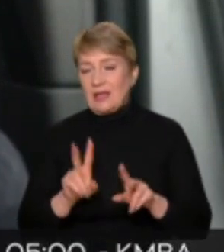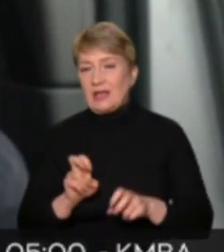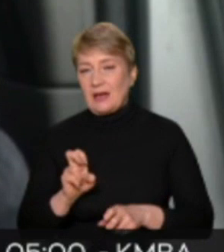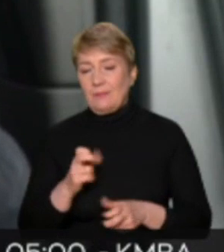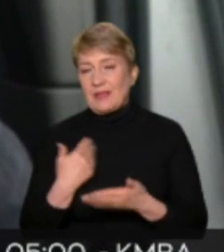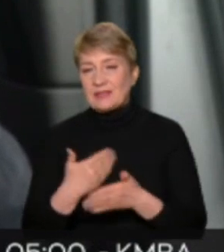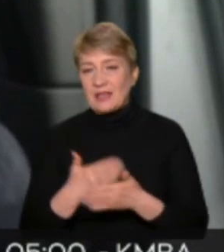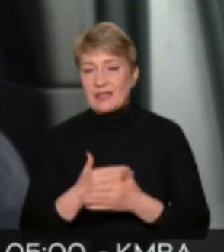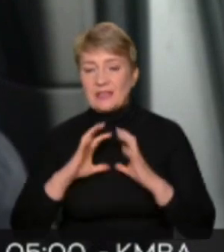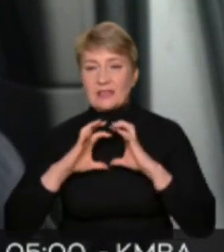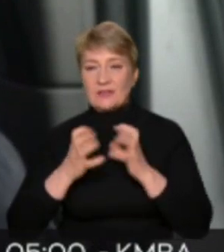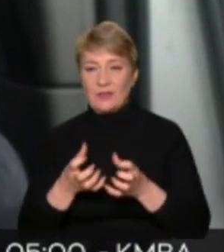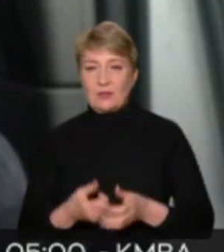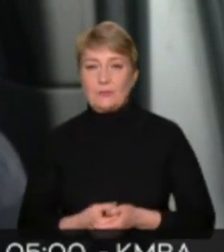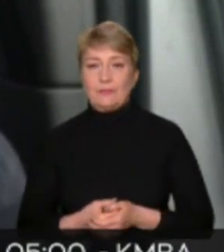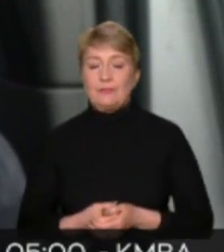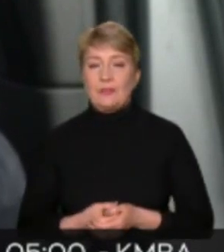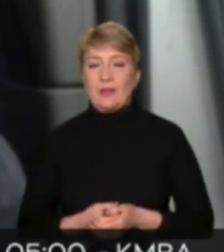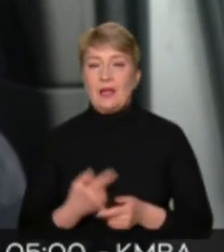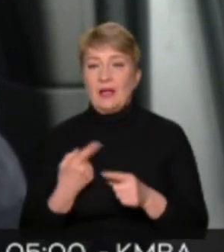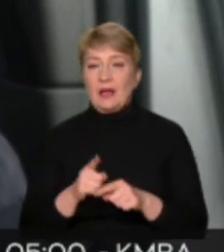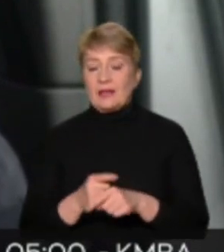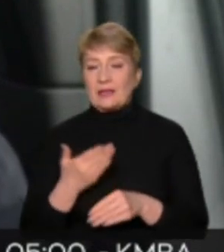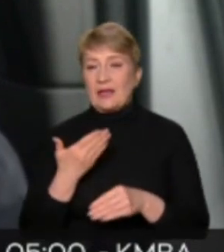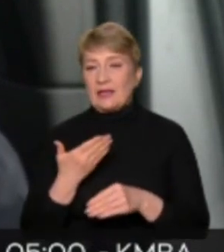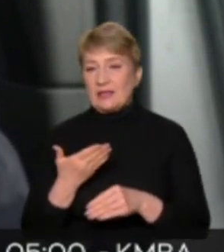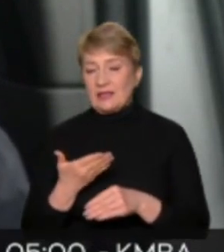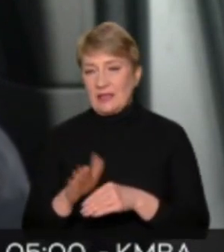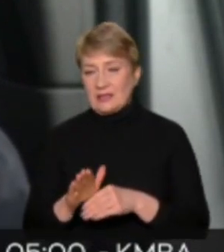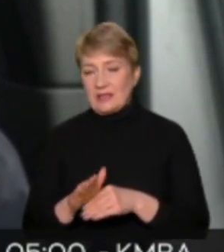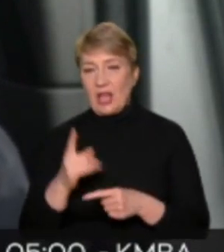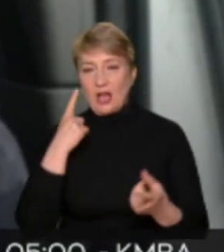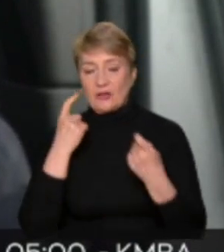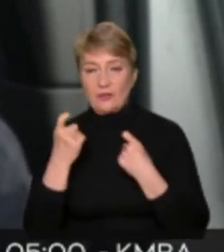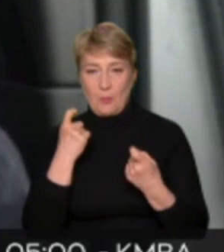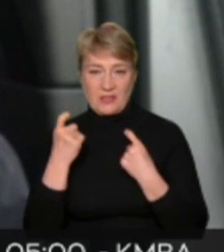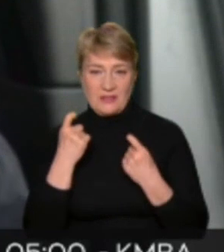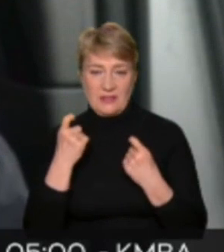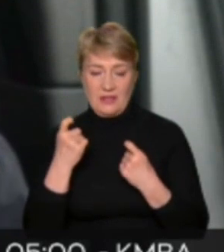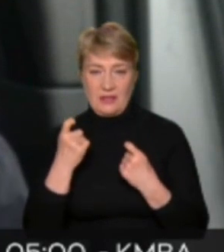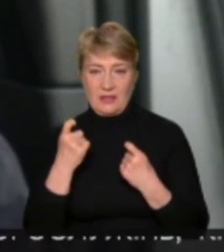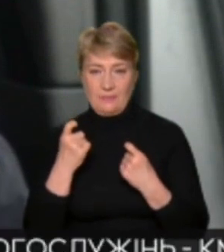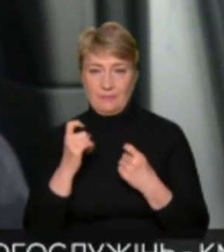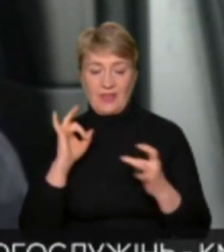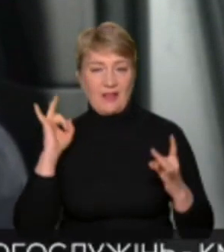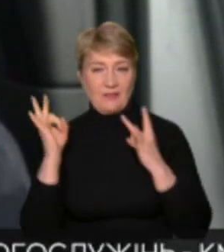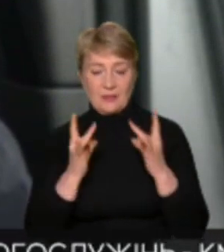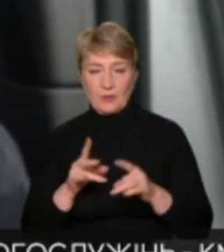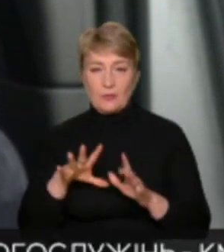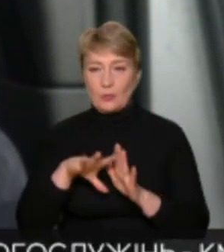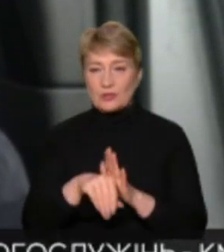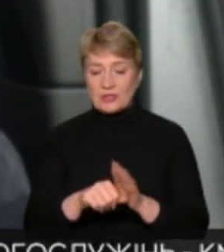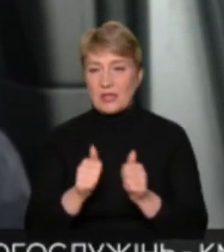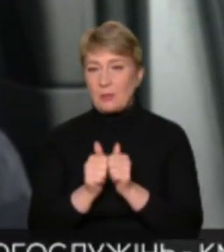Тобто це йде таке, це от є частина інформаційної війни, яку ведуть наші вороги, і в тому числі серед наших партнерів. Ну,